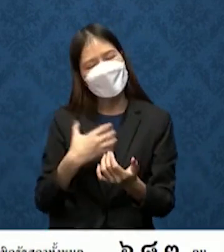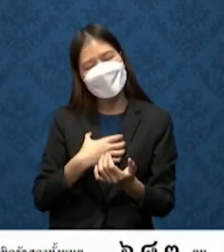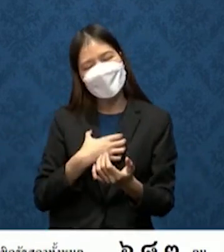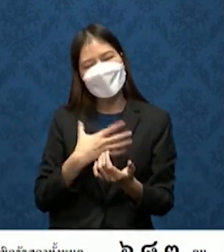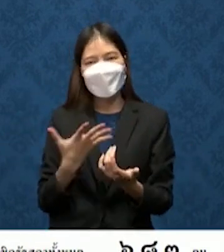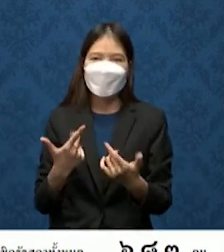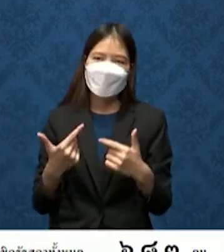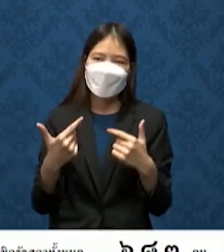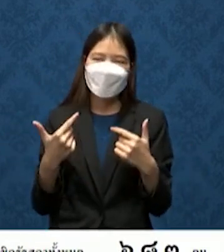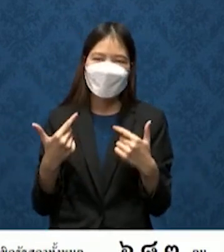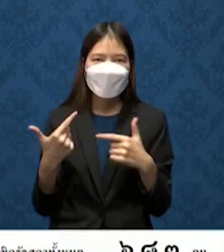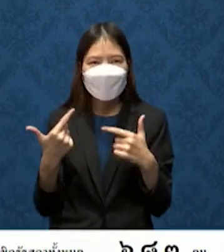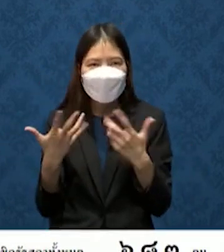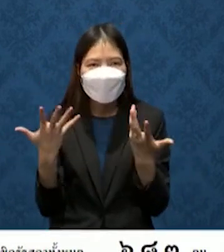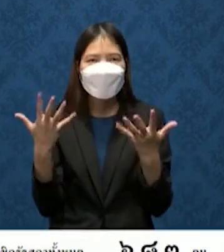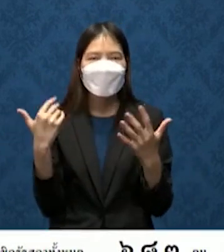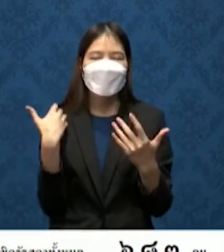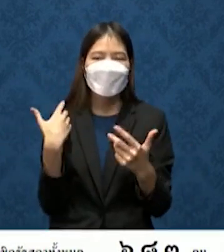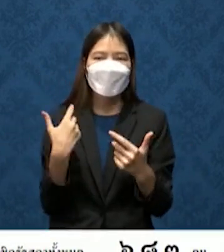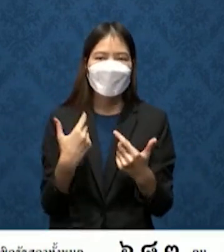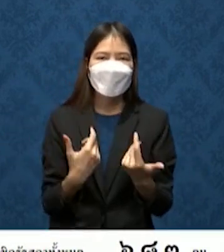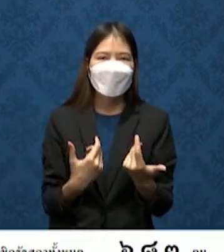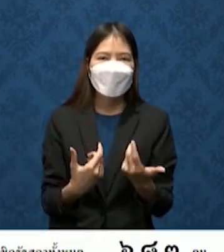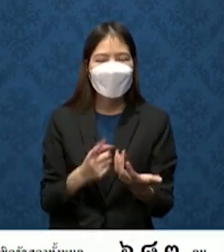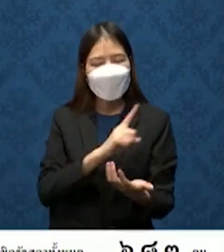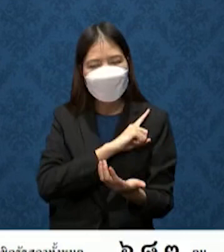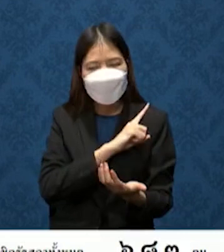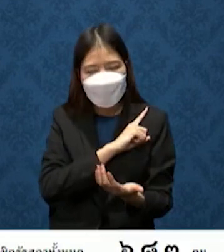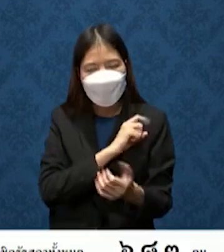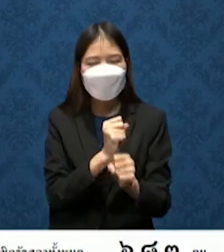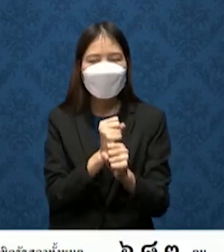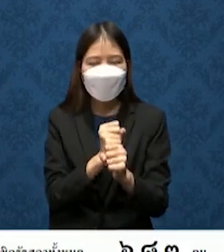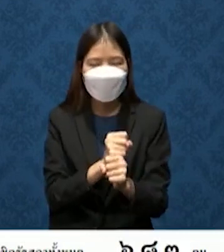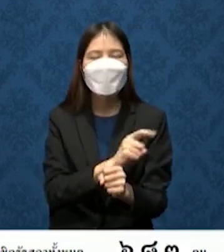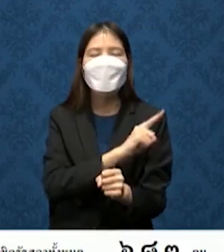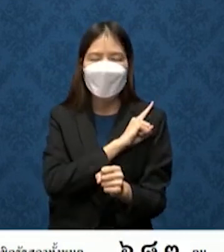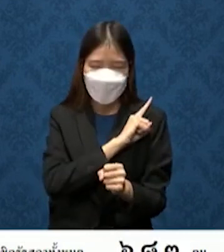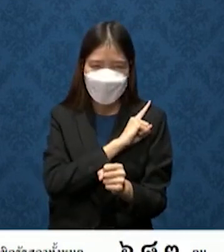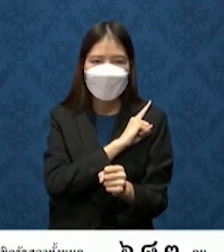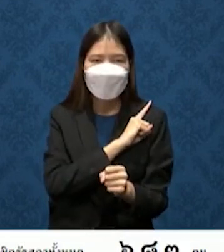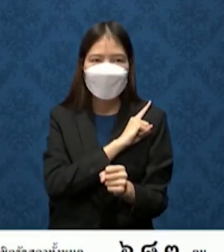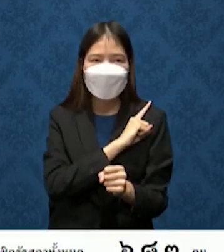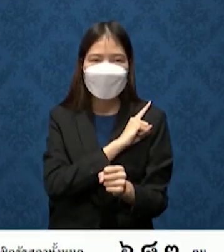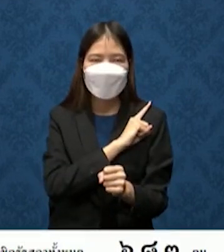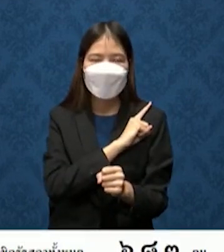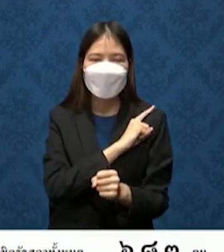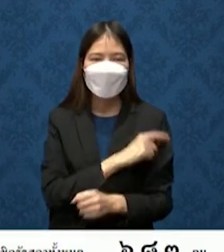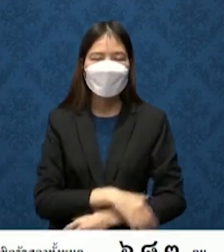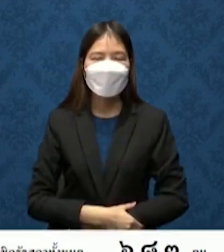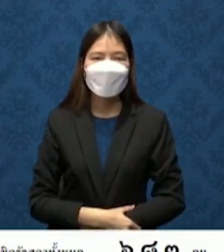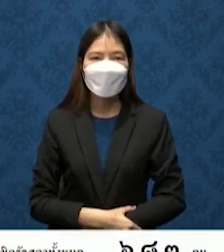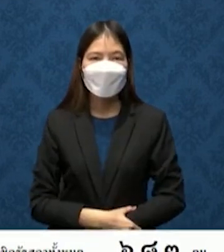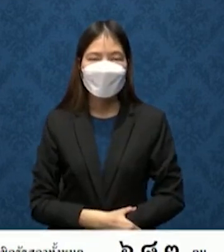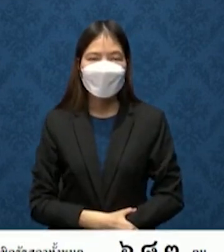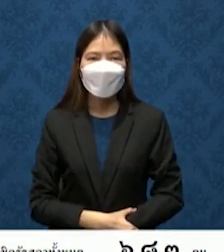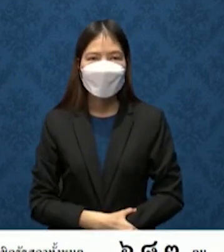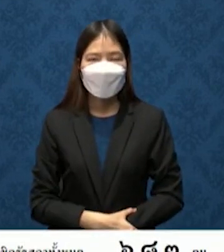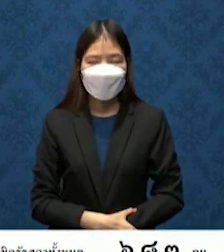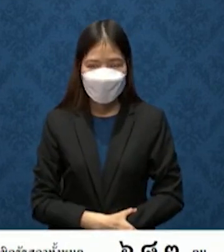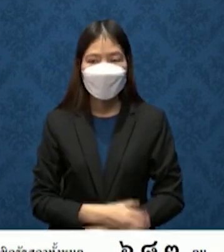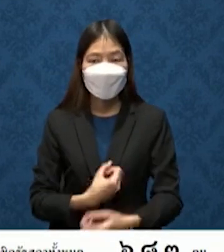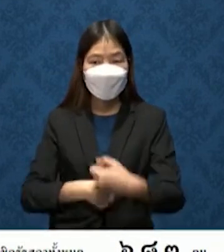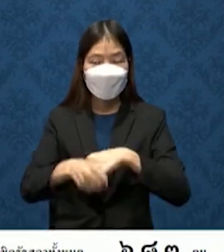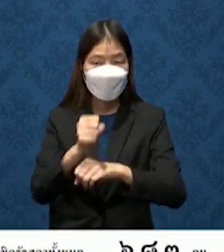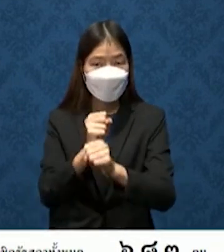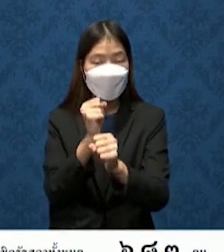ันใครเป็เจาของงานกได้รับการอนุมตามนั้นซึ่งจากการละปฏิบัิหนาที่